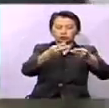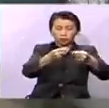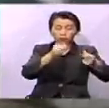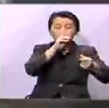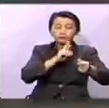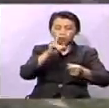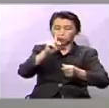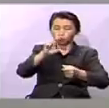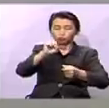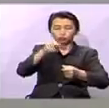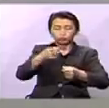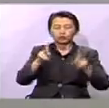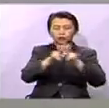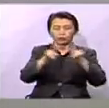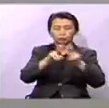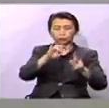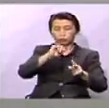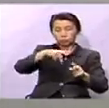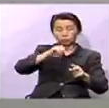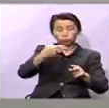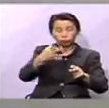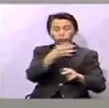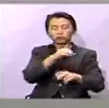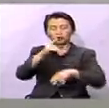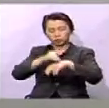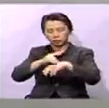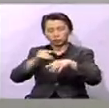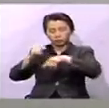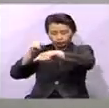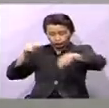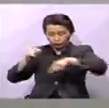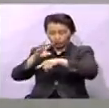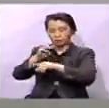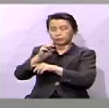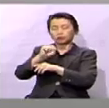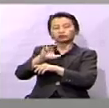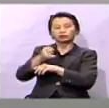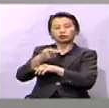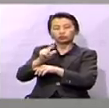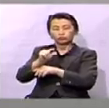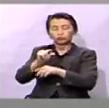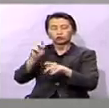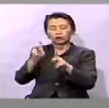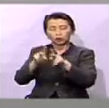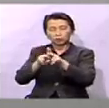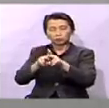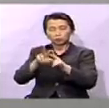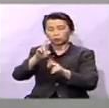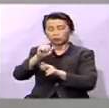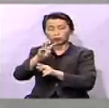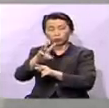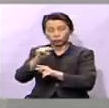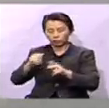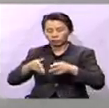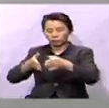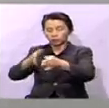Merah, Kusiau, Kampung Ipoh, dan di jajahan Macang, Jalan Kampung Pek, Paluh Rawa,